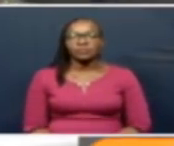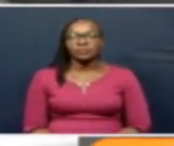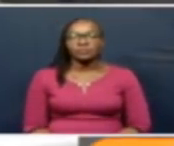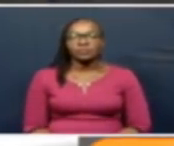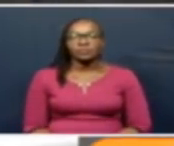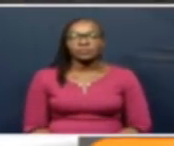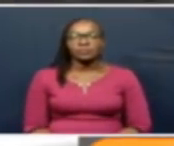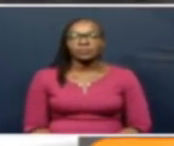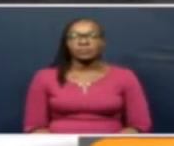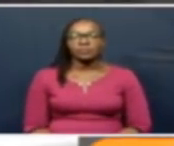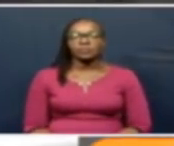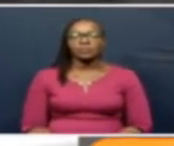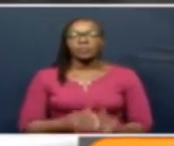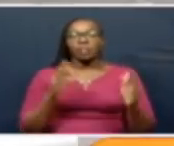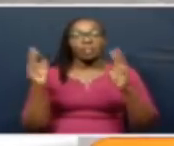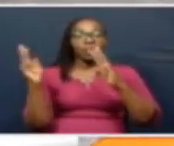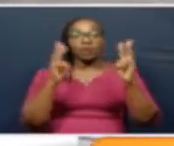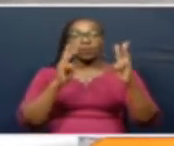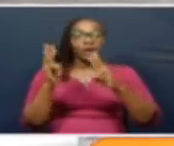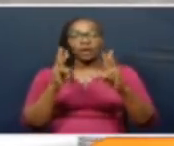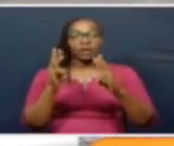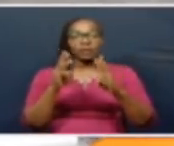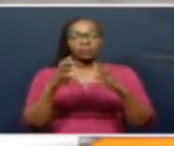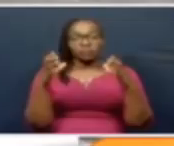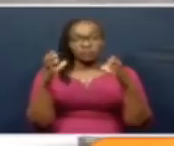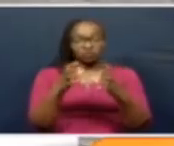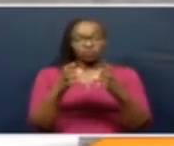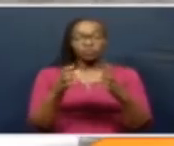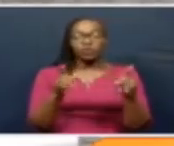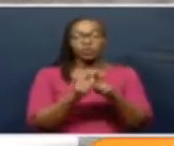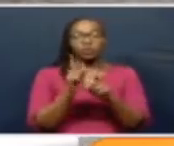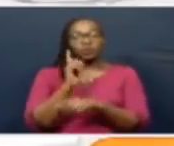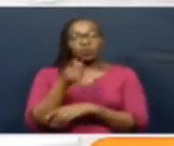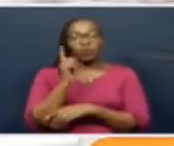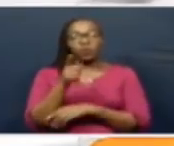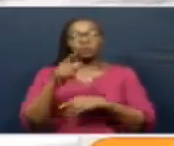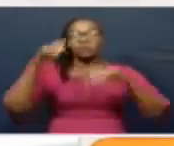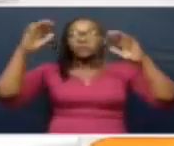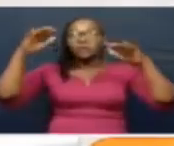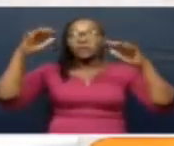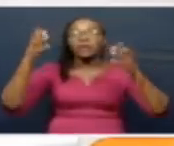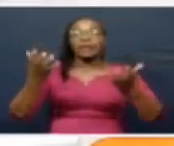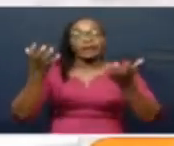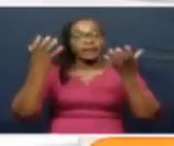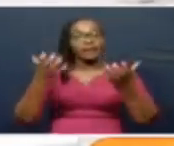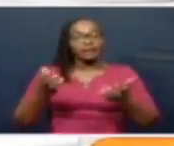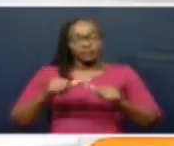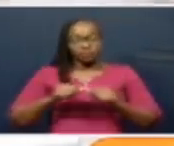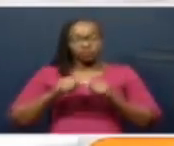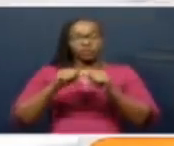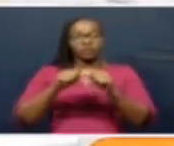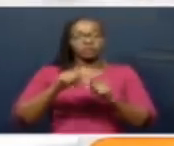Shirika la utabiri wa hali ya anga aidha limetahadharisha kuwa mvua kubwa inatarajiwa kuendelea kunyesha